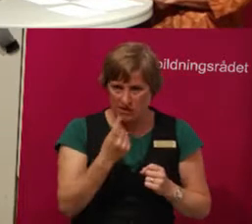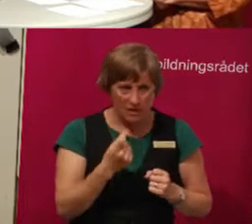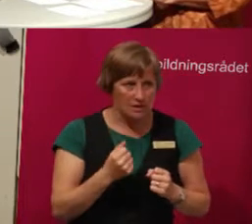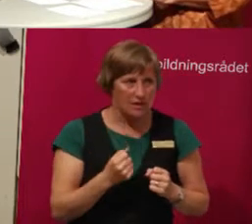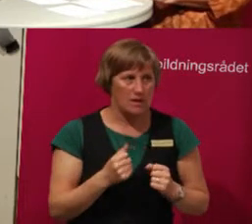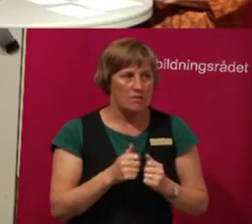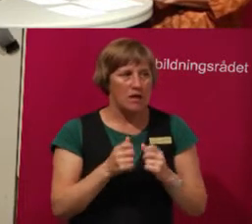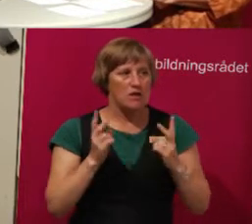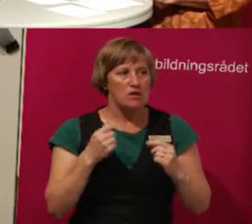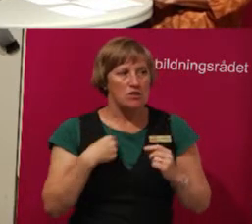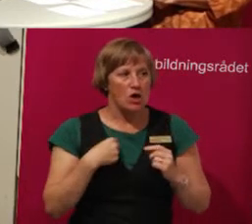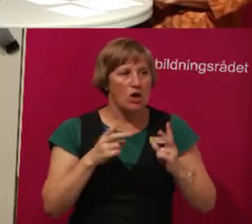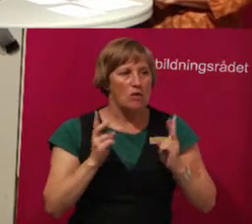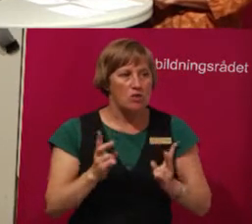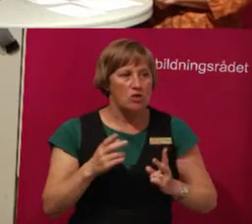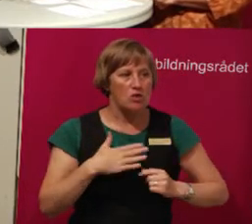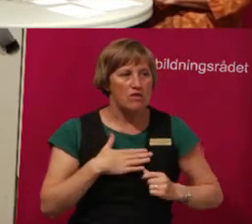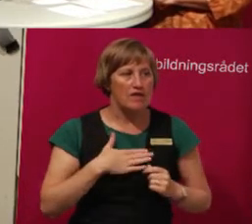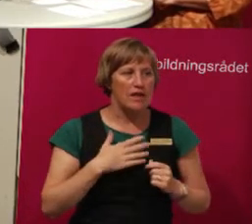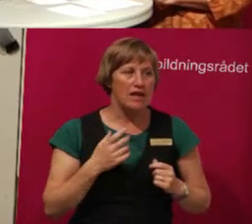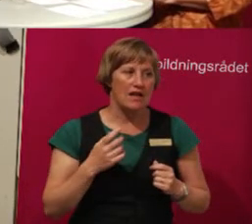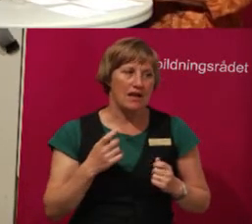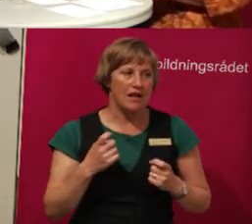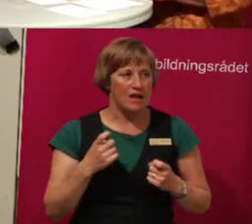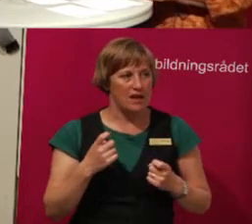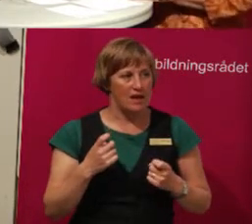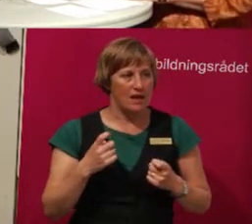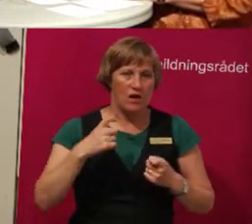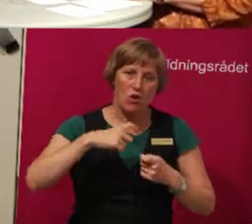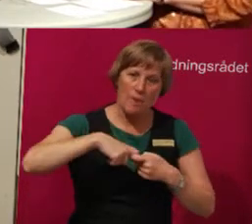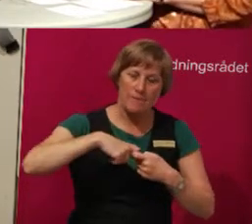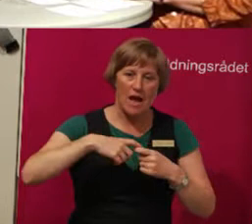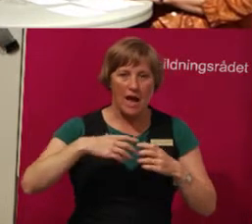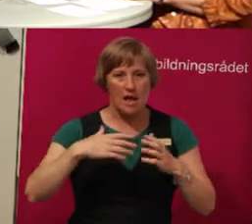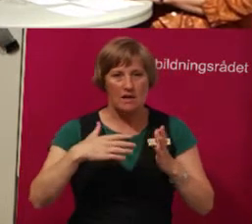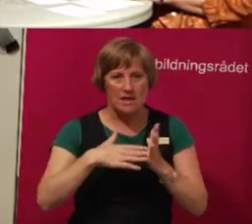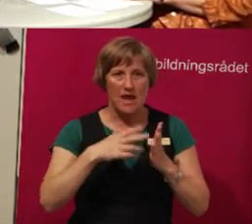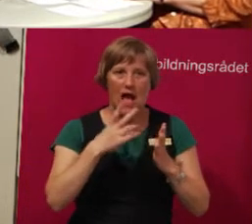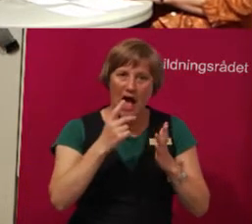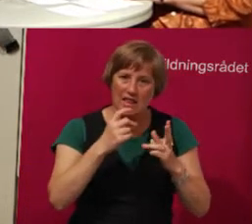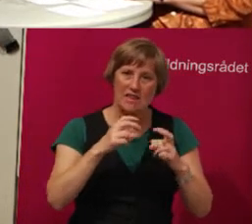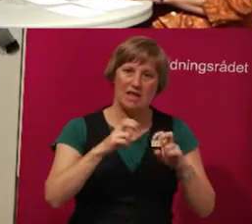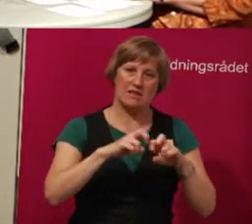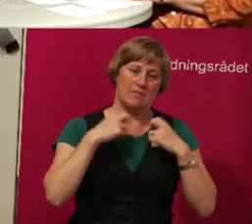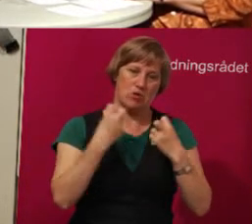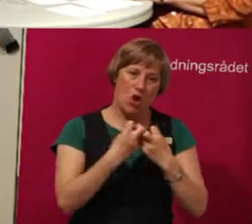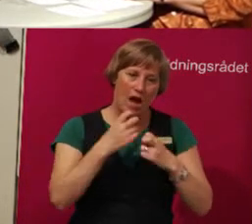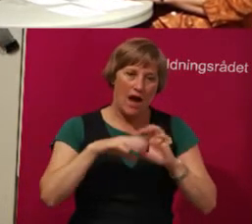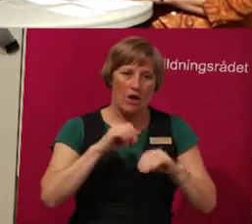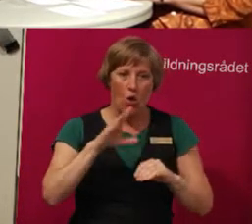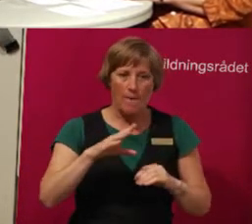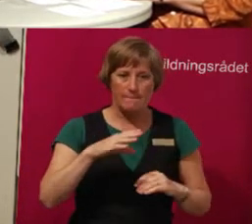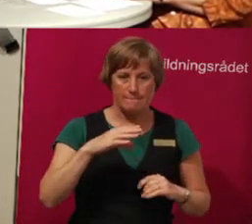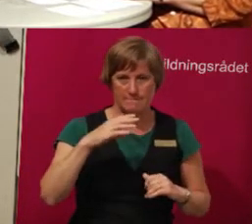också anknyta till ett av alla många seminarier här som handlar om hållbar utveckling. Vi står